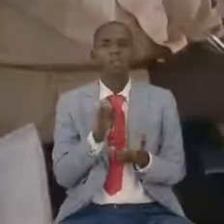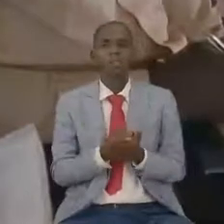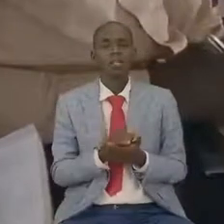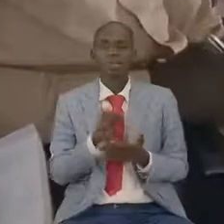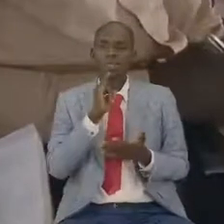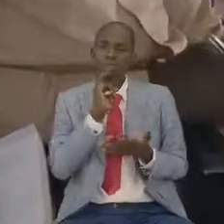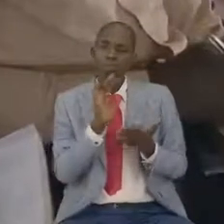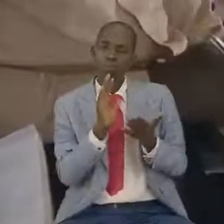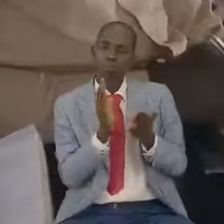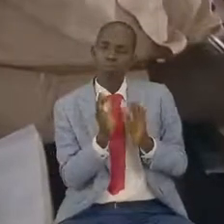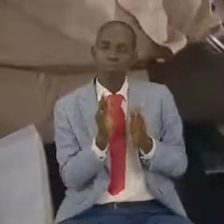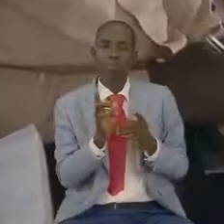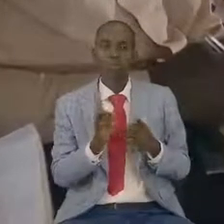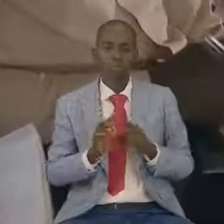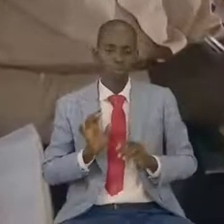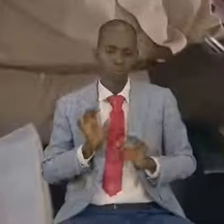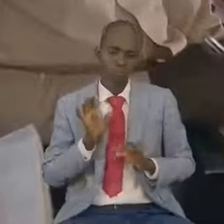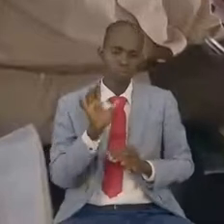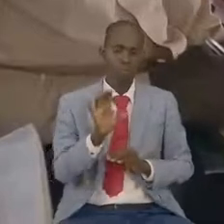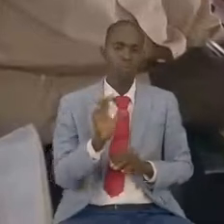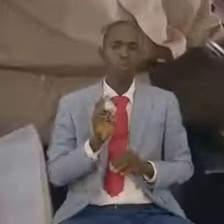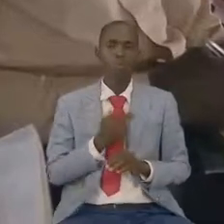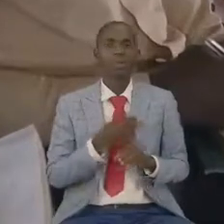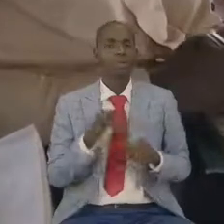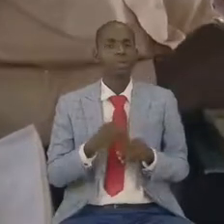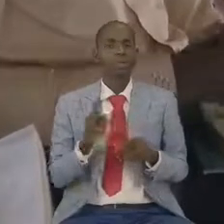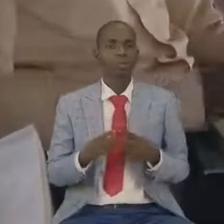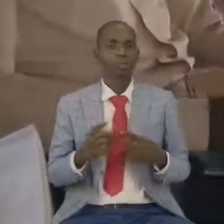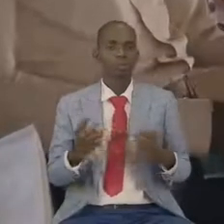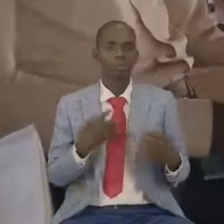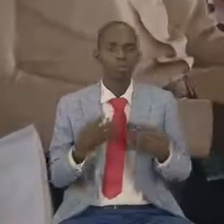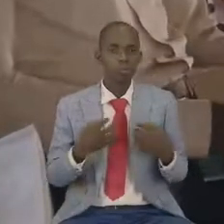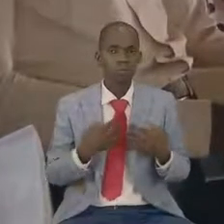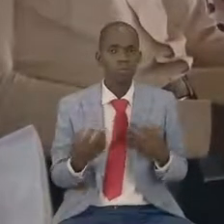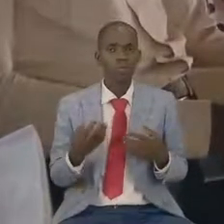qui apparemment va nous pousser au murmure,